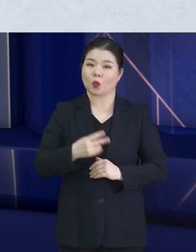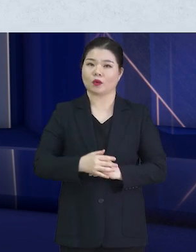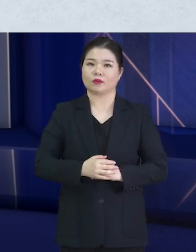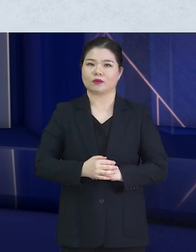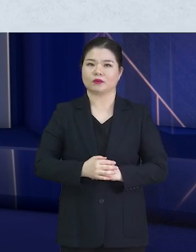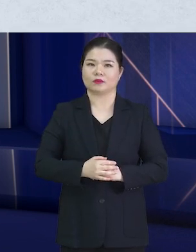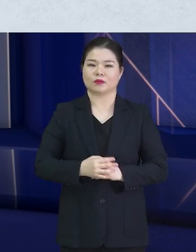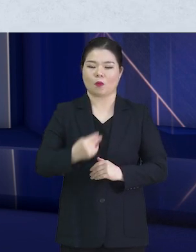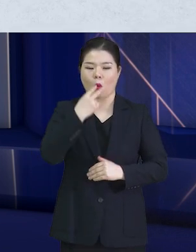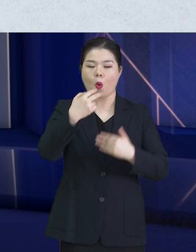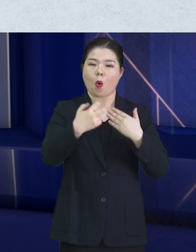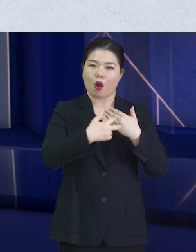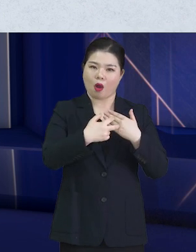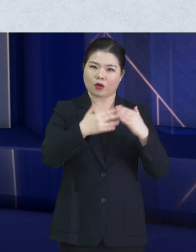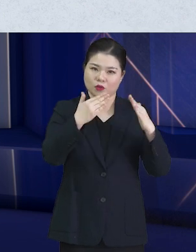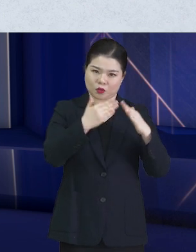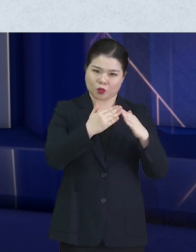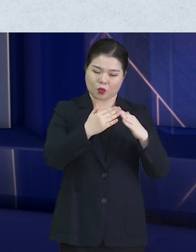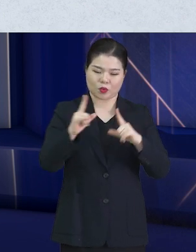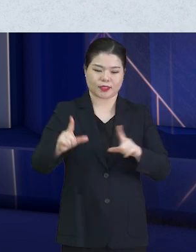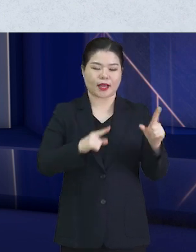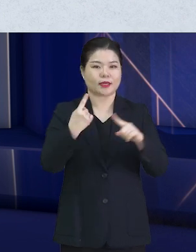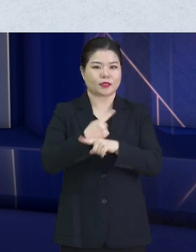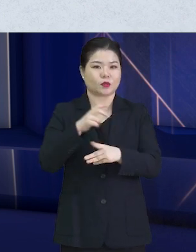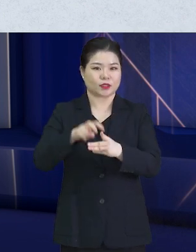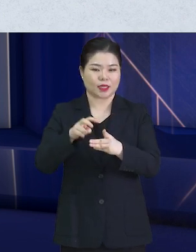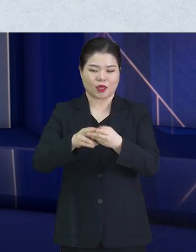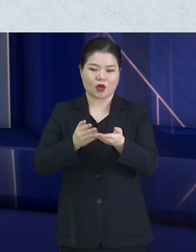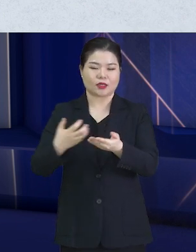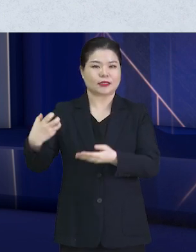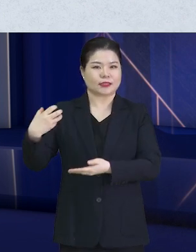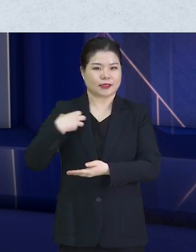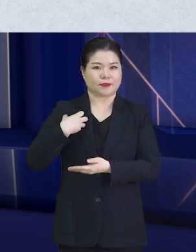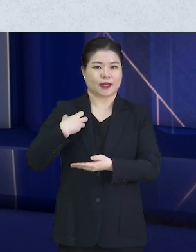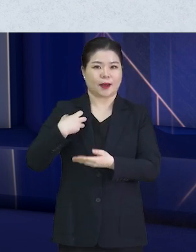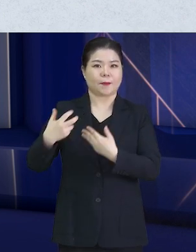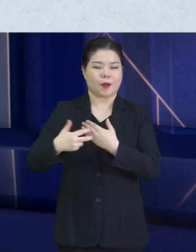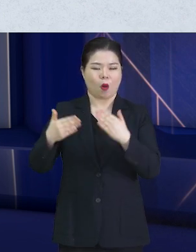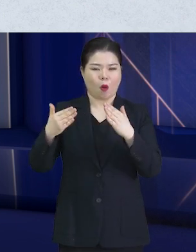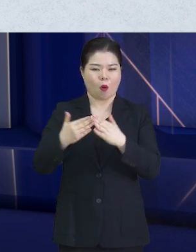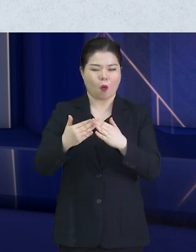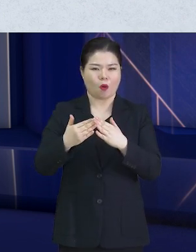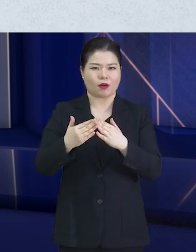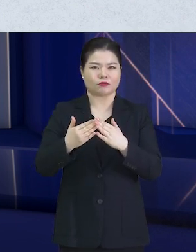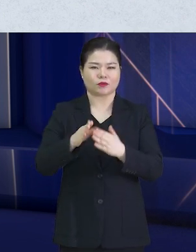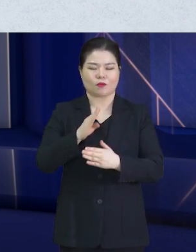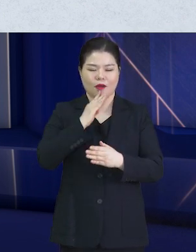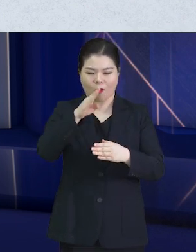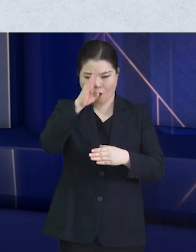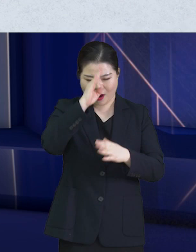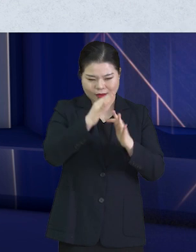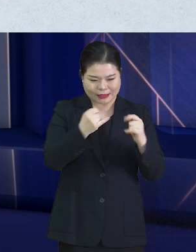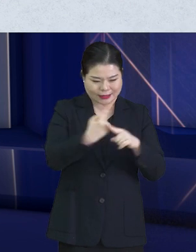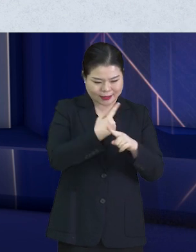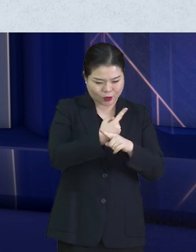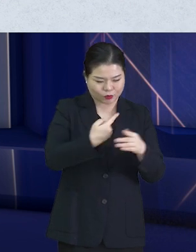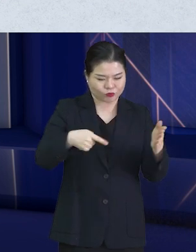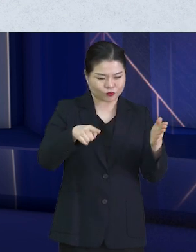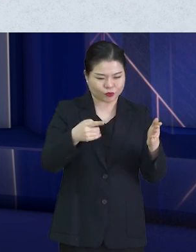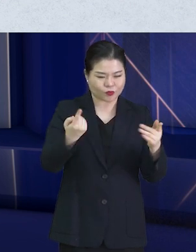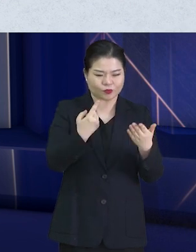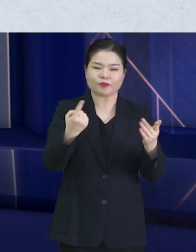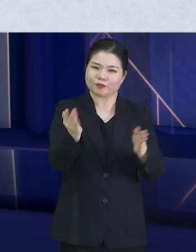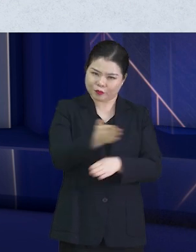빌려서 보건소와 생활치료센터, 전담병원 등 치열한 현장에서 환자 치료부터 백신